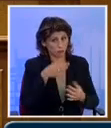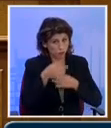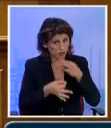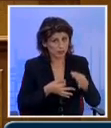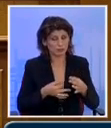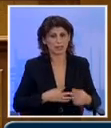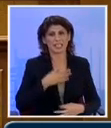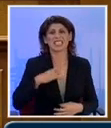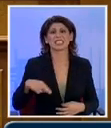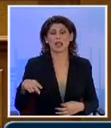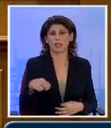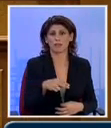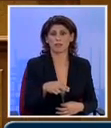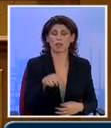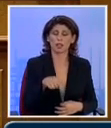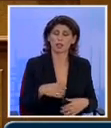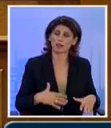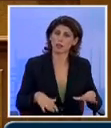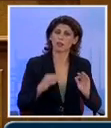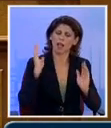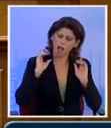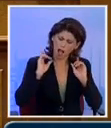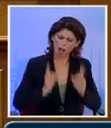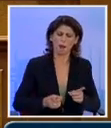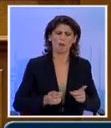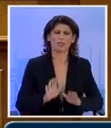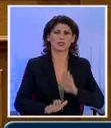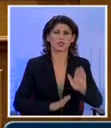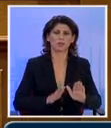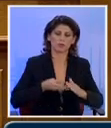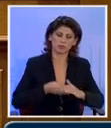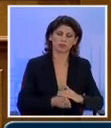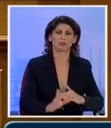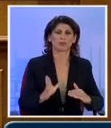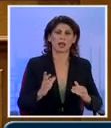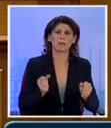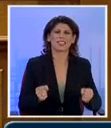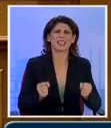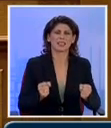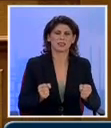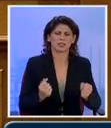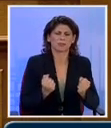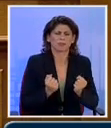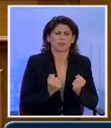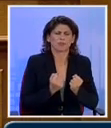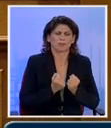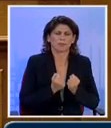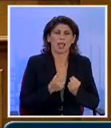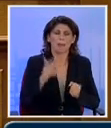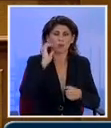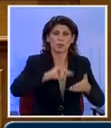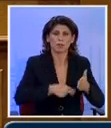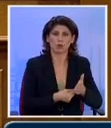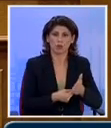ανέφερα, κύριε συνάδελφοι, είναι τα πρώτα αποφασιστικά βήματα εξόδου από την κρίση, από την ασφυξία του μνημονίου. Πρωτογενή